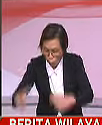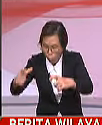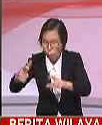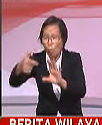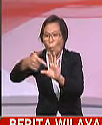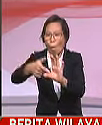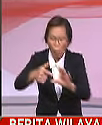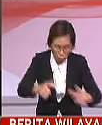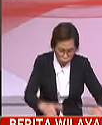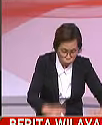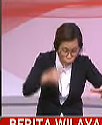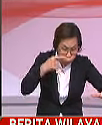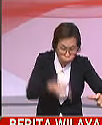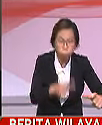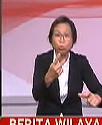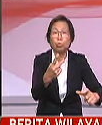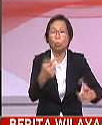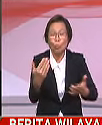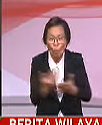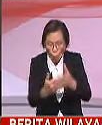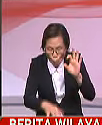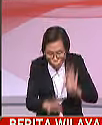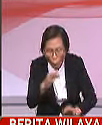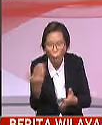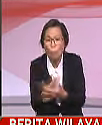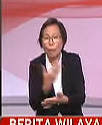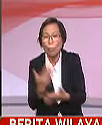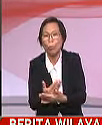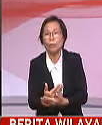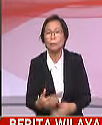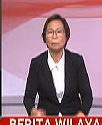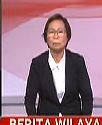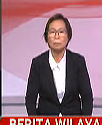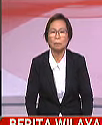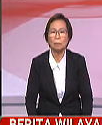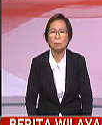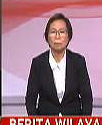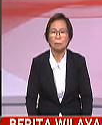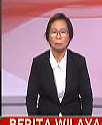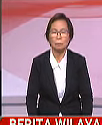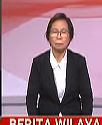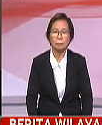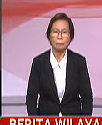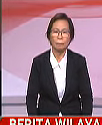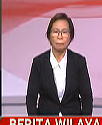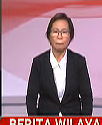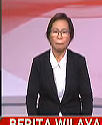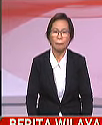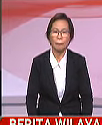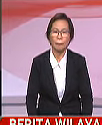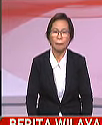This one I just indicate to you lah just now. Meaning if that is the case, based on our